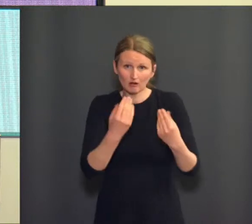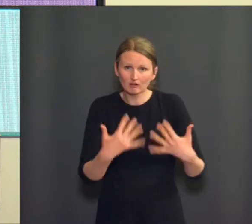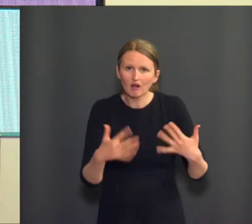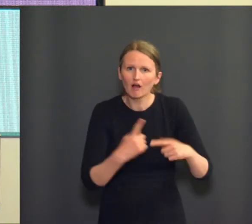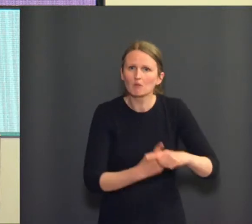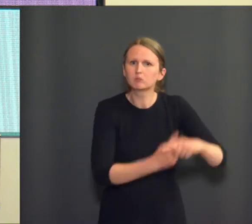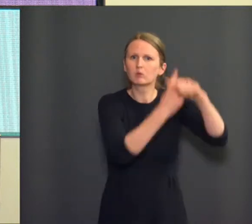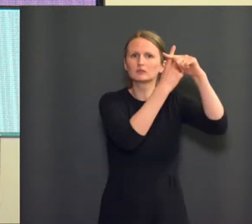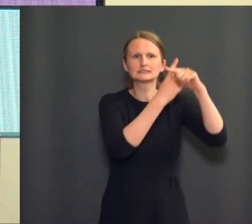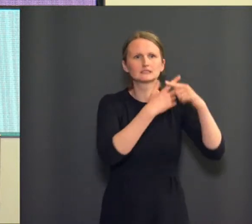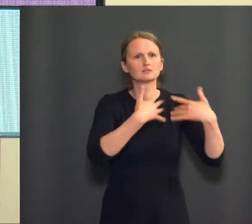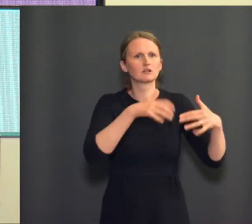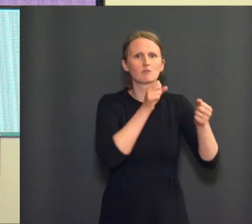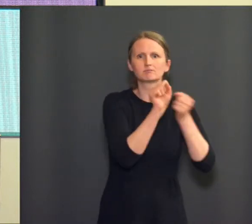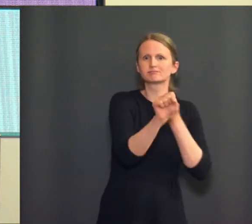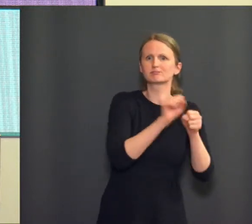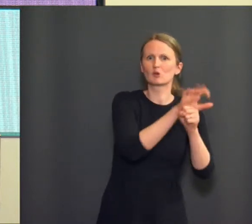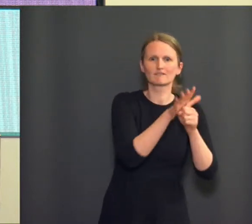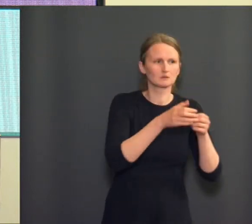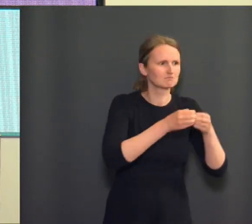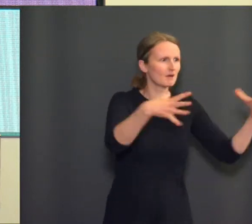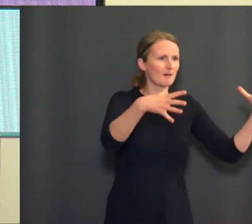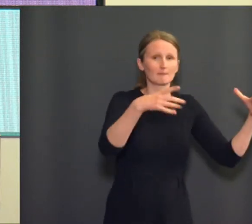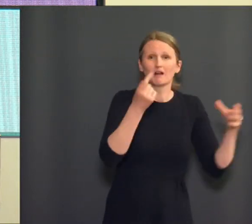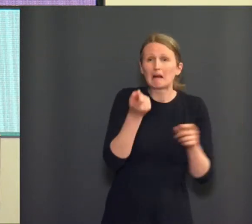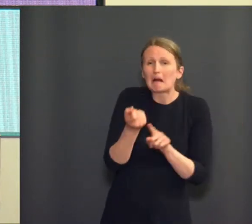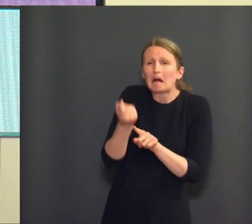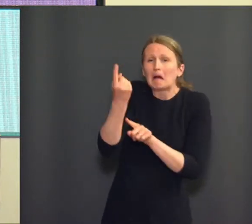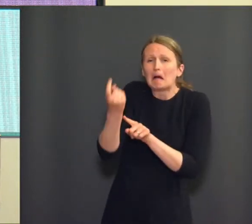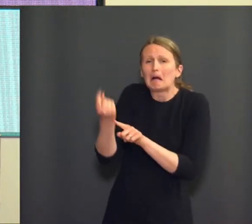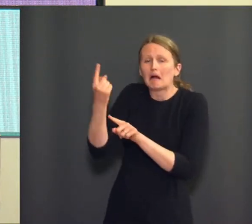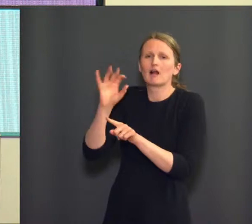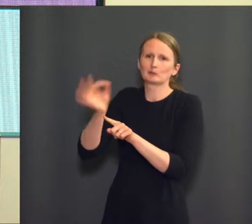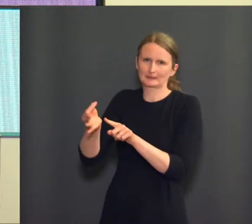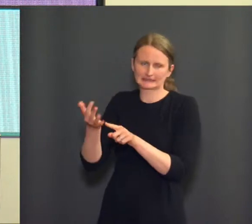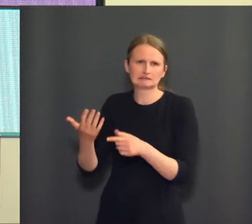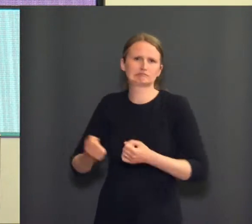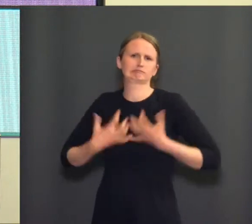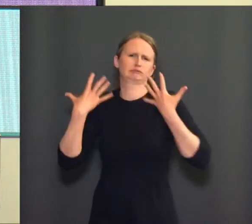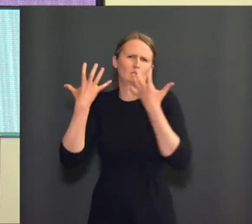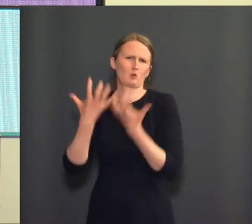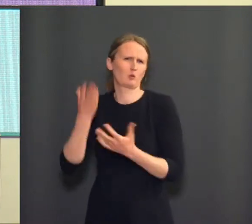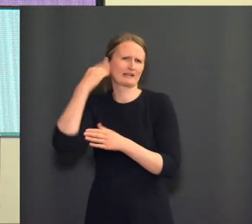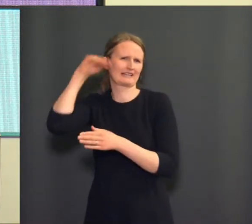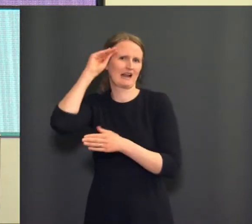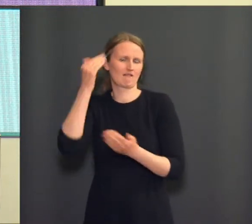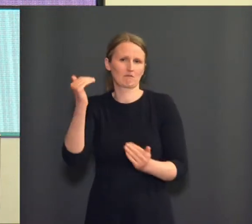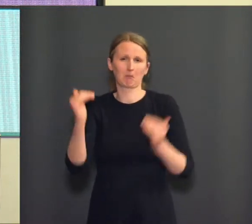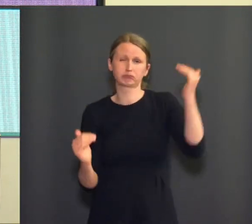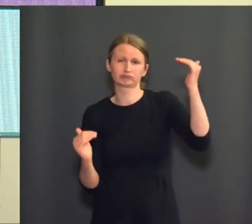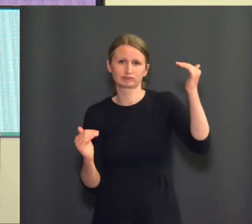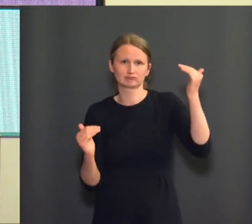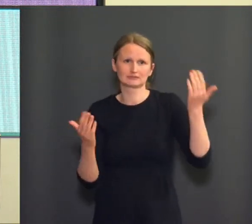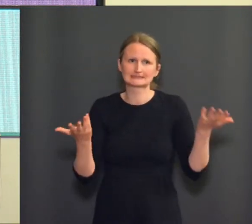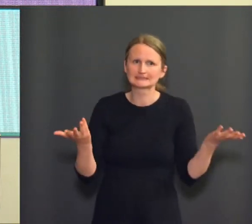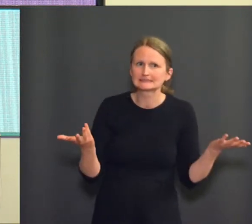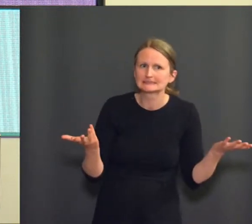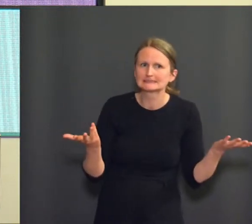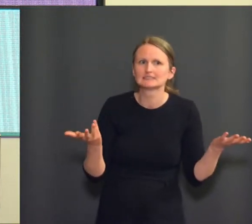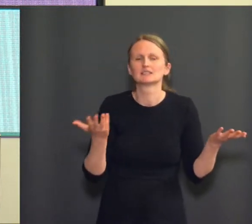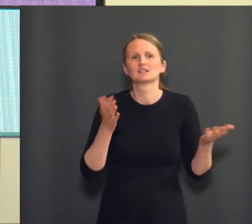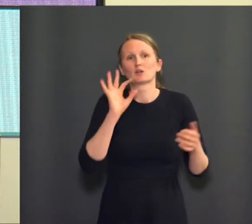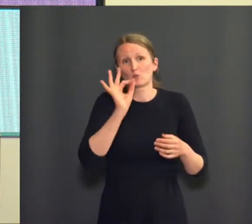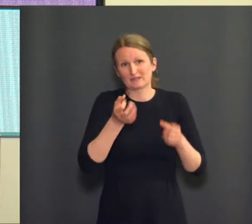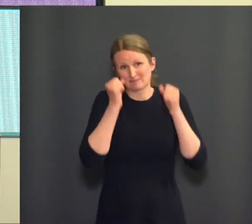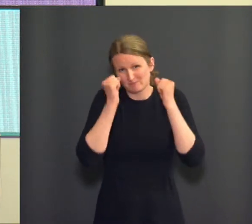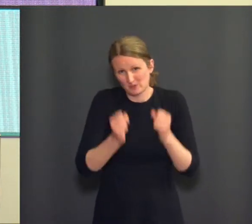ces rares cas d'effets secondaires qui pourraient être liés à la vaccination, certains États ont décidé de modifier les tranches